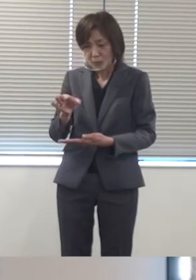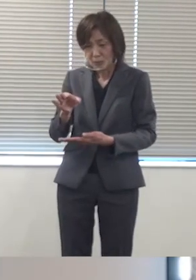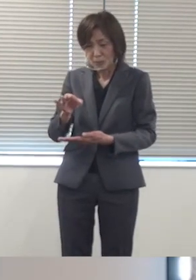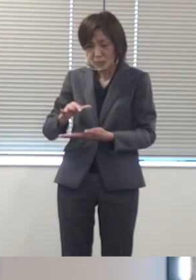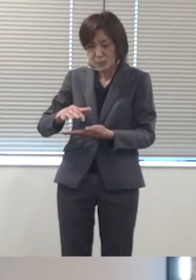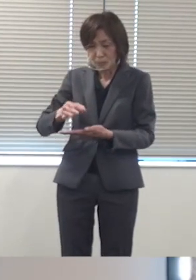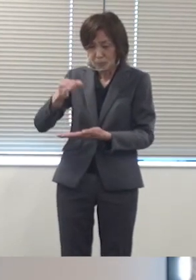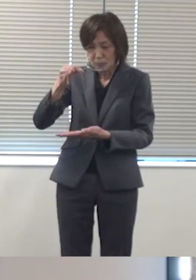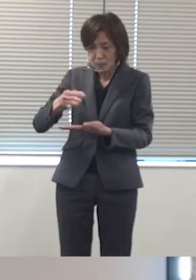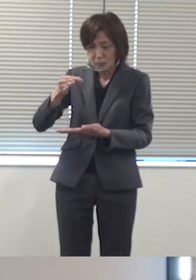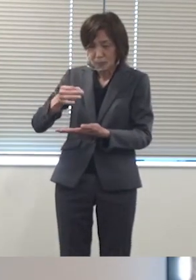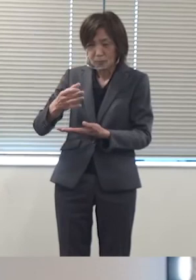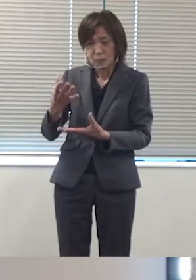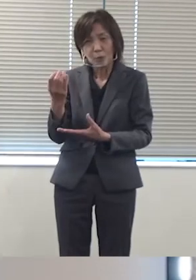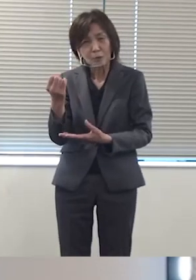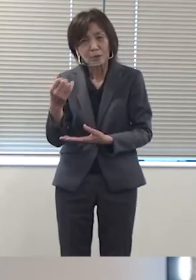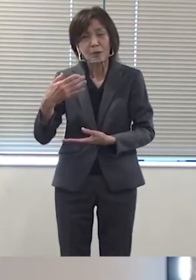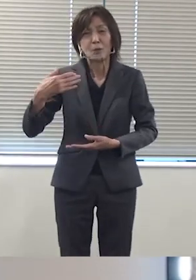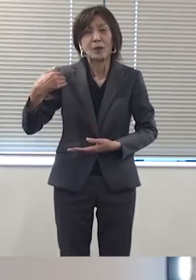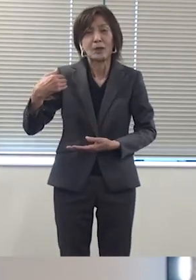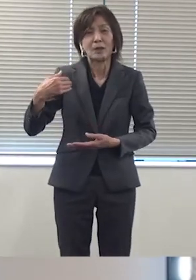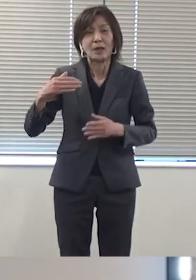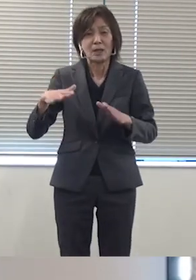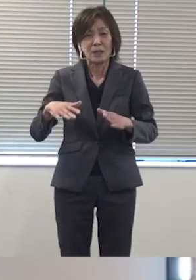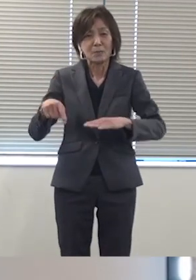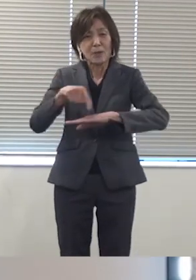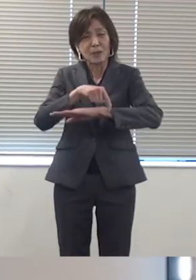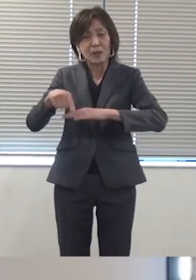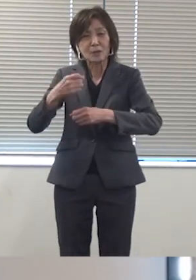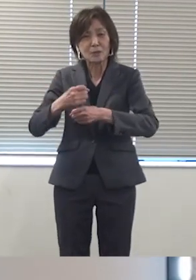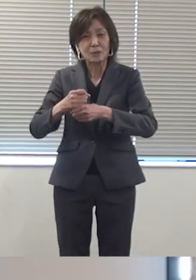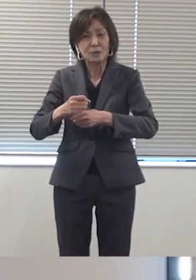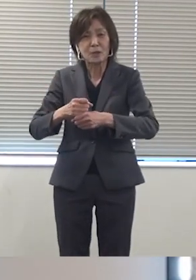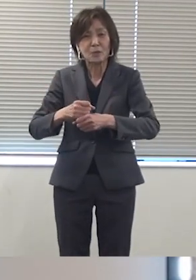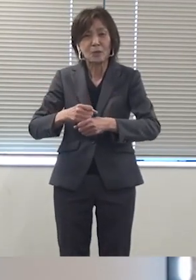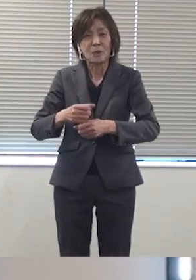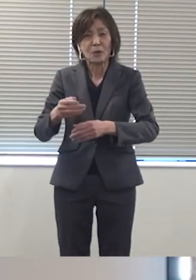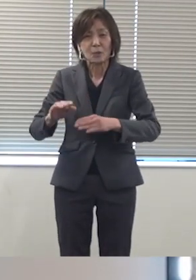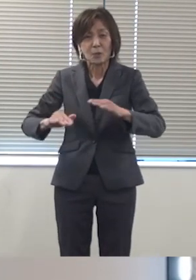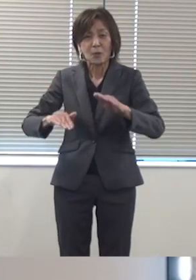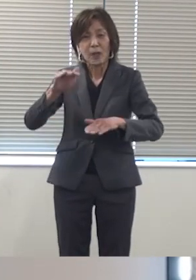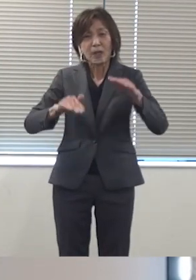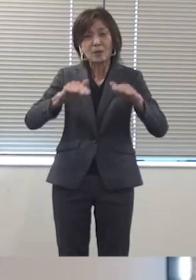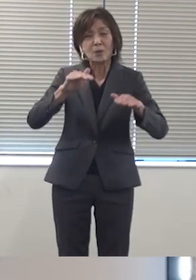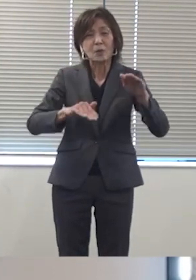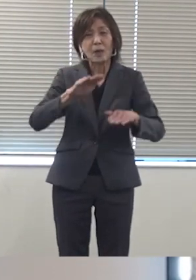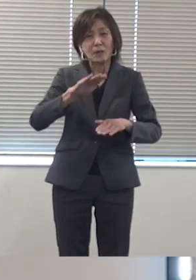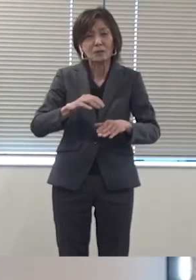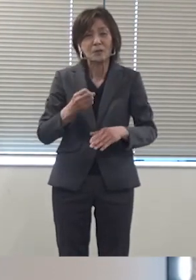ういった形で財政を進めていくかについては協議していきたいので。